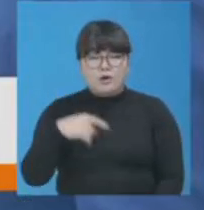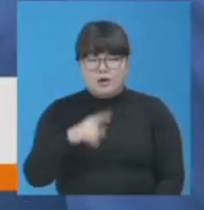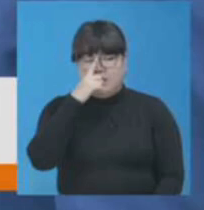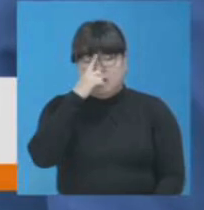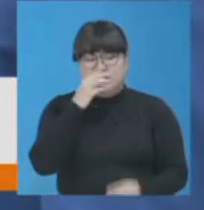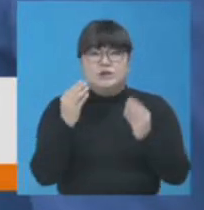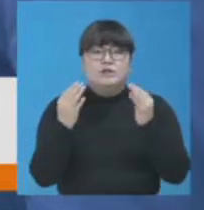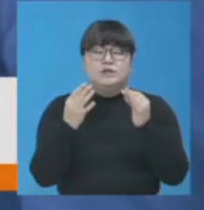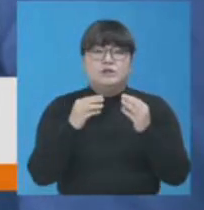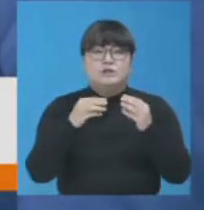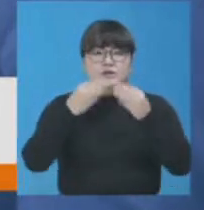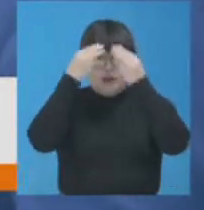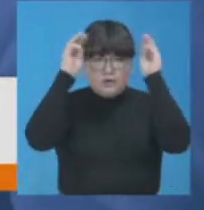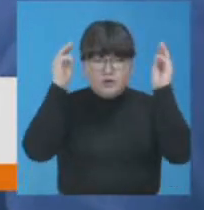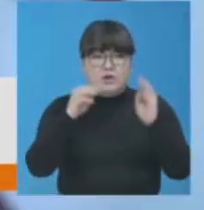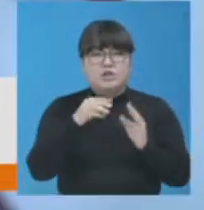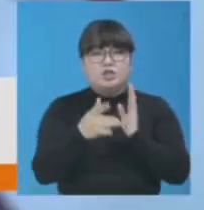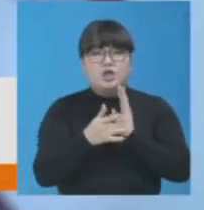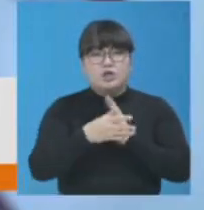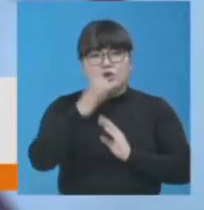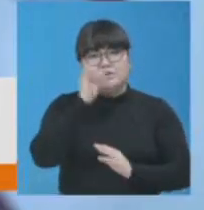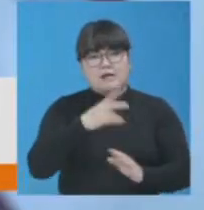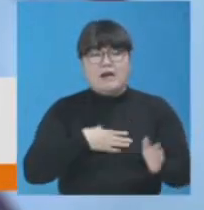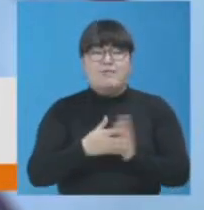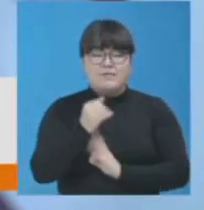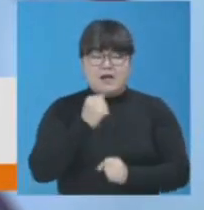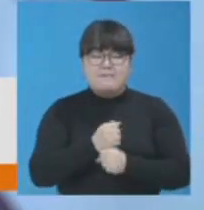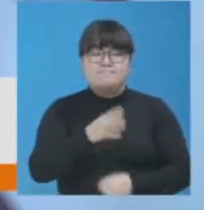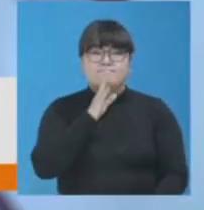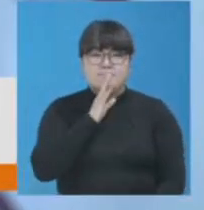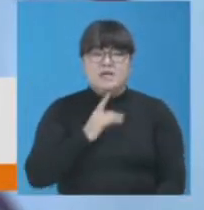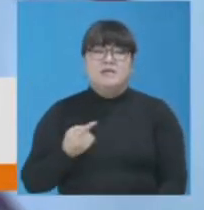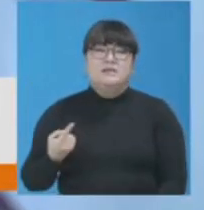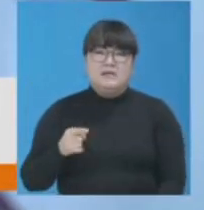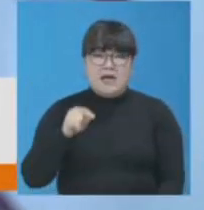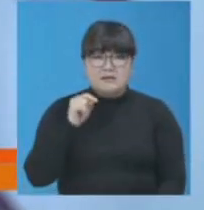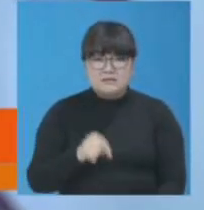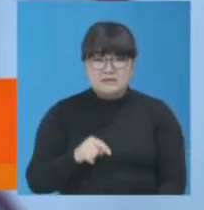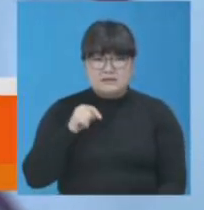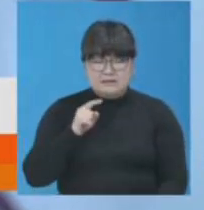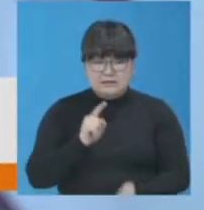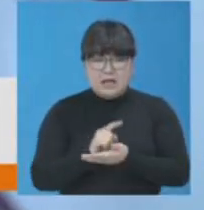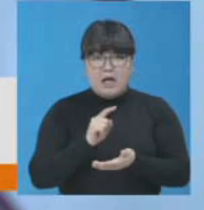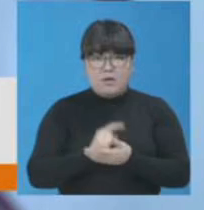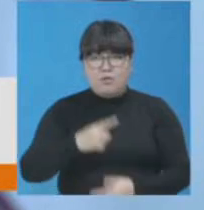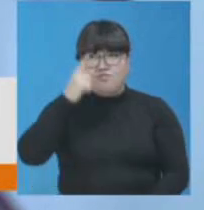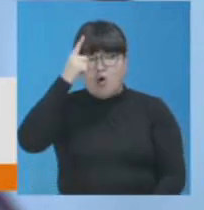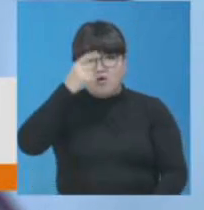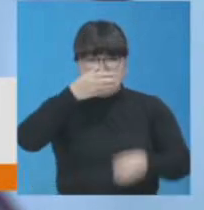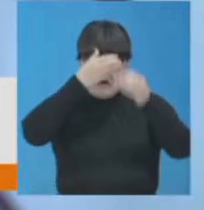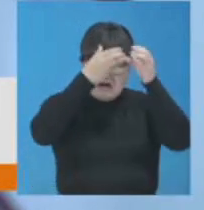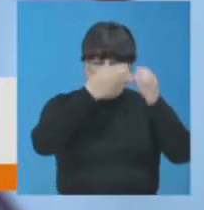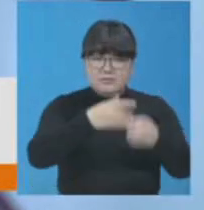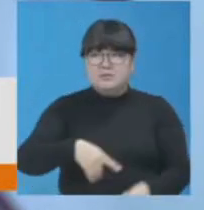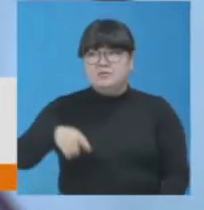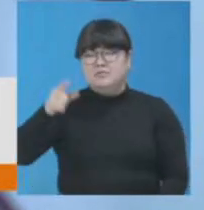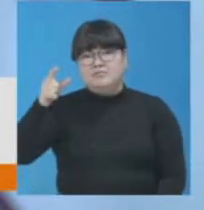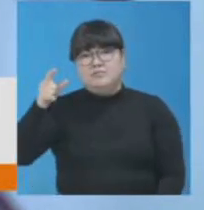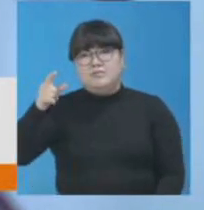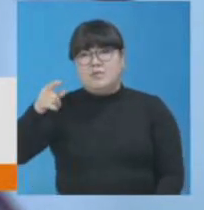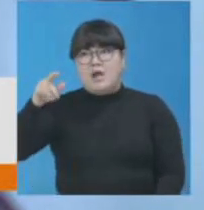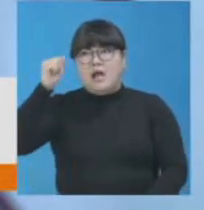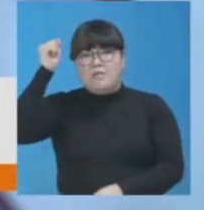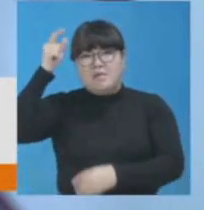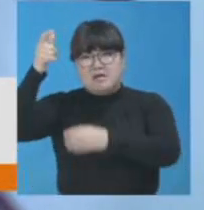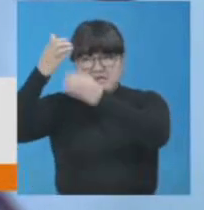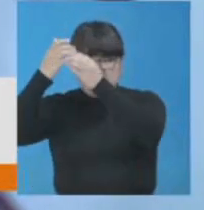ухаан технологийн сантай хамтарч ажиллагаа хийж байна. Яагаад заавал одоо Монголын эрдэмтэд мөн Америкийн бусад улс орны эрдэмтэд